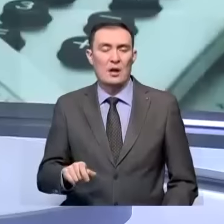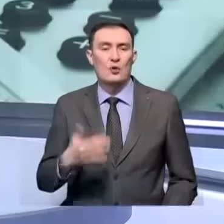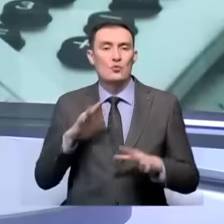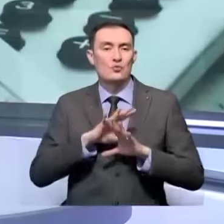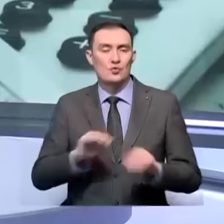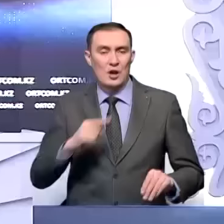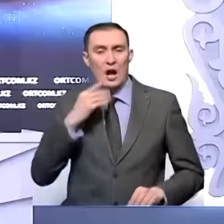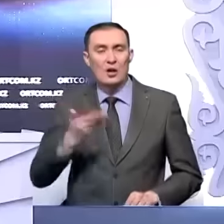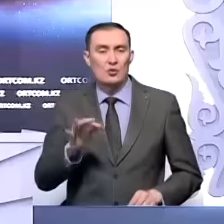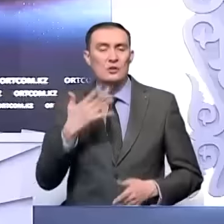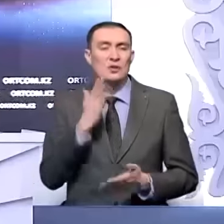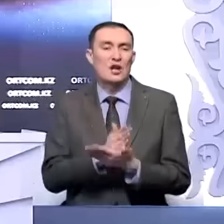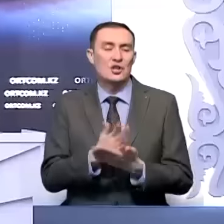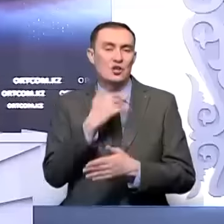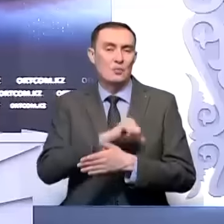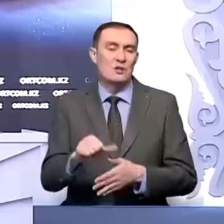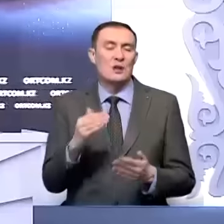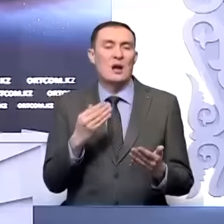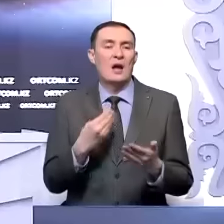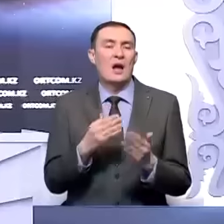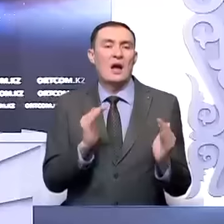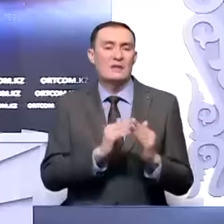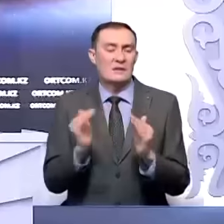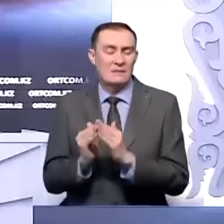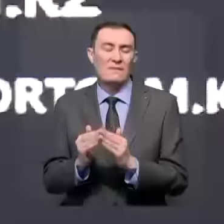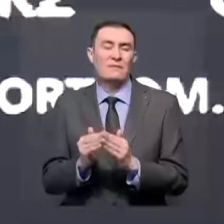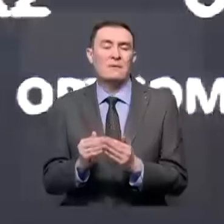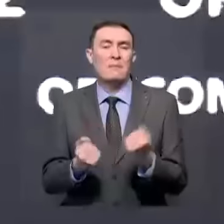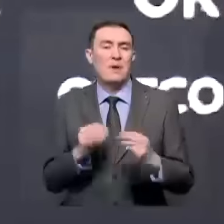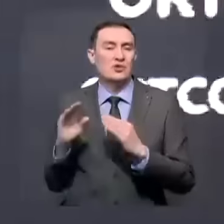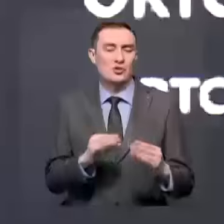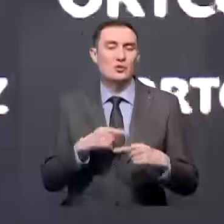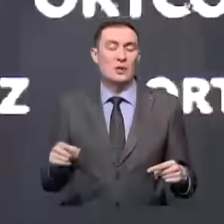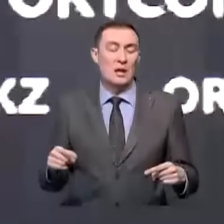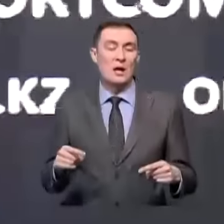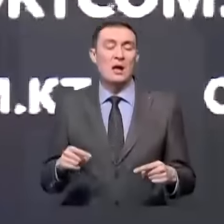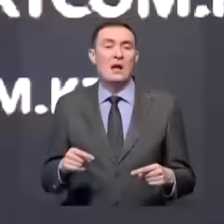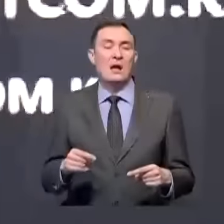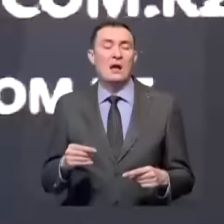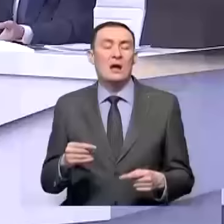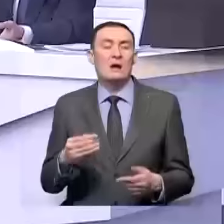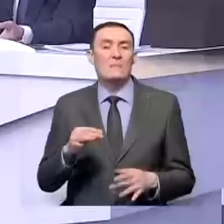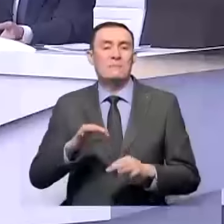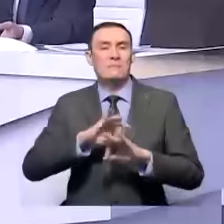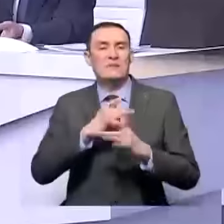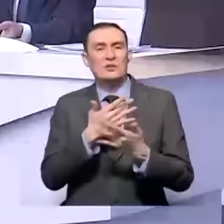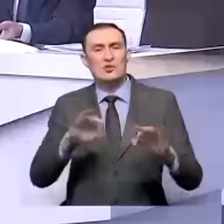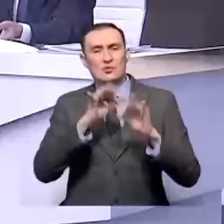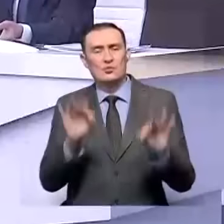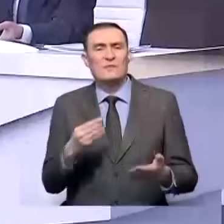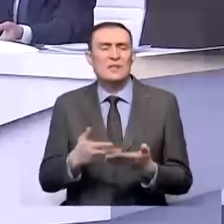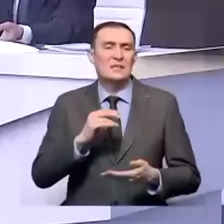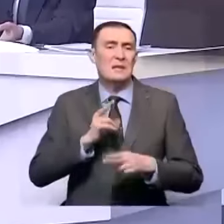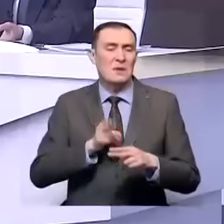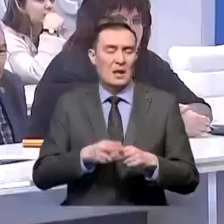уже отчитались о наличии зарубежных активов, движимого и недвижимого имущества. К слову, антиквариат, произведения искусства и драгоценные